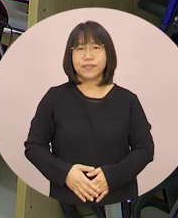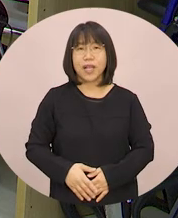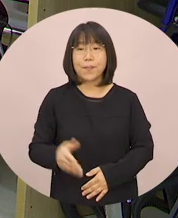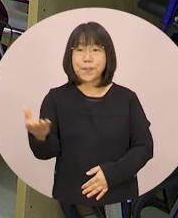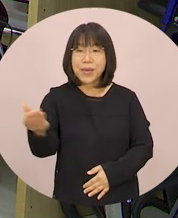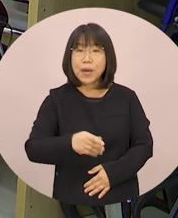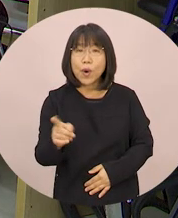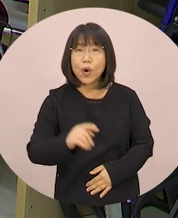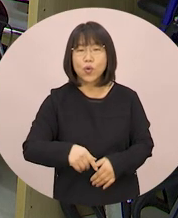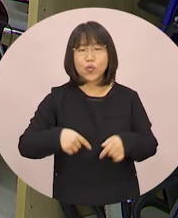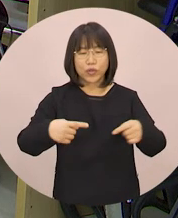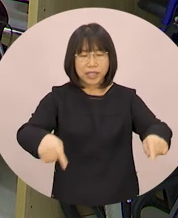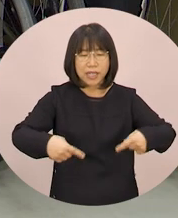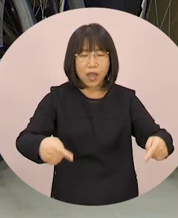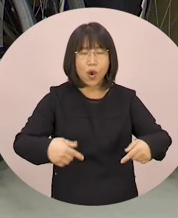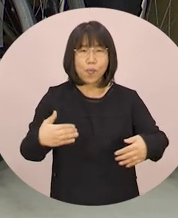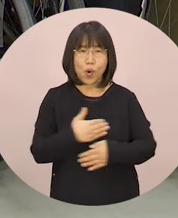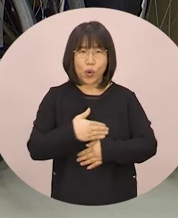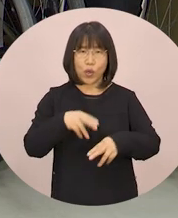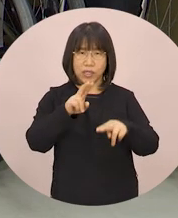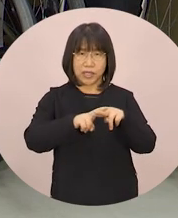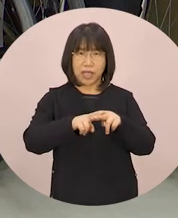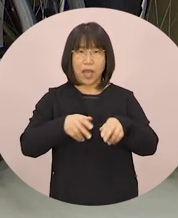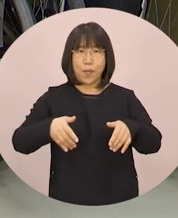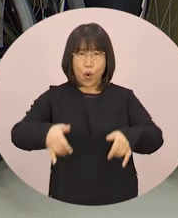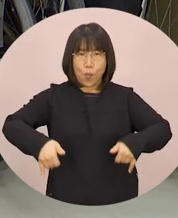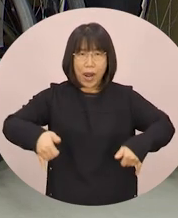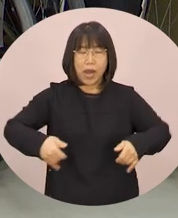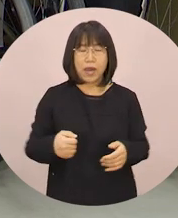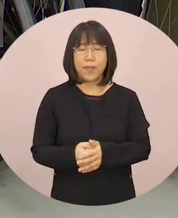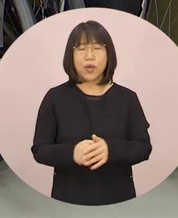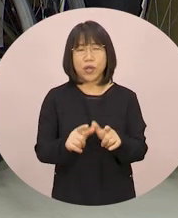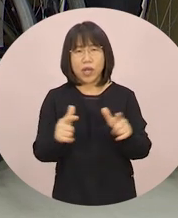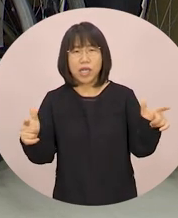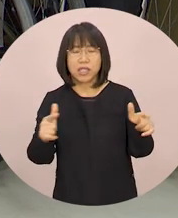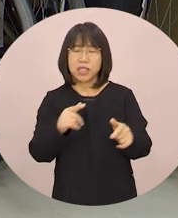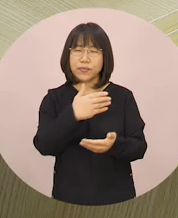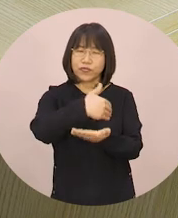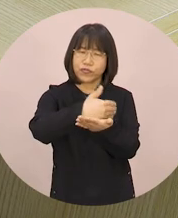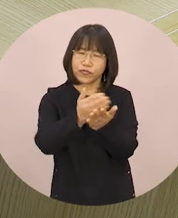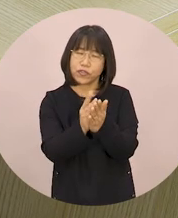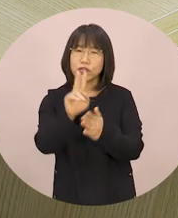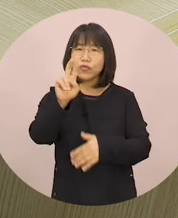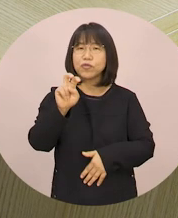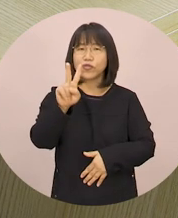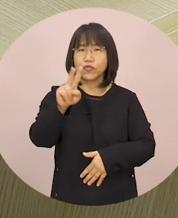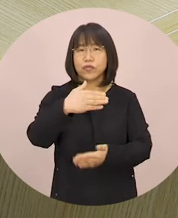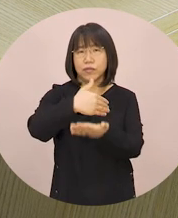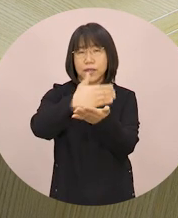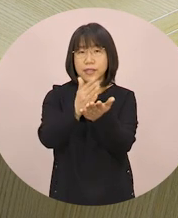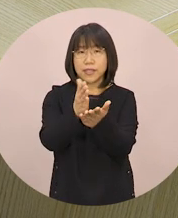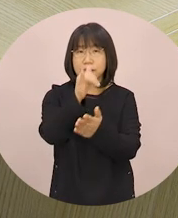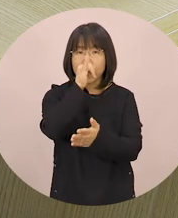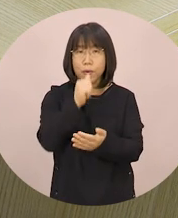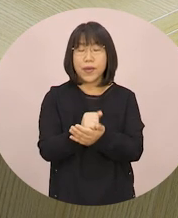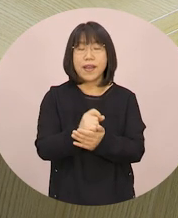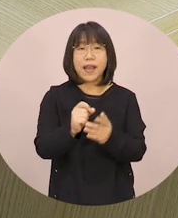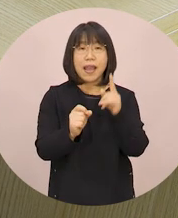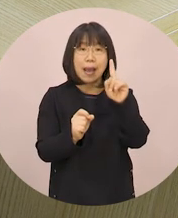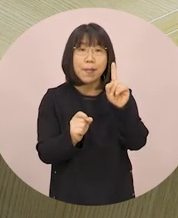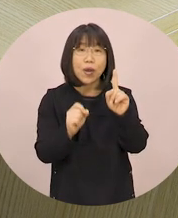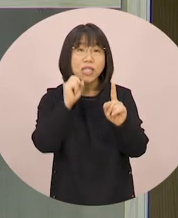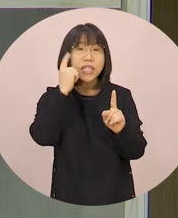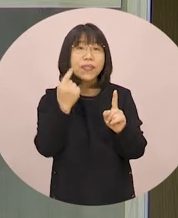수 있는 기구는 휠체어, 목욕의자, 목발, 척추보조기 등 22개 품목으로 1회 1개월